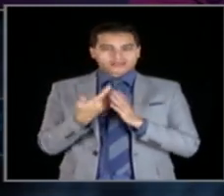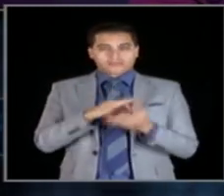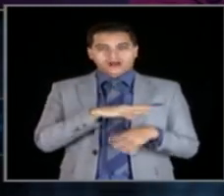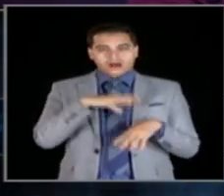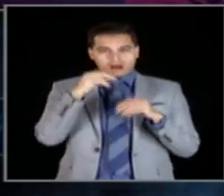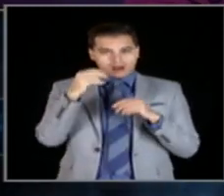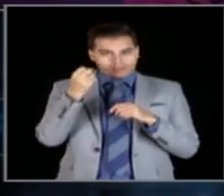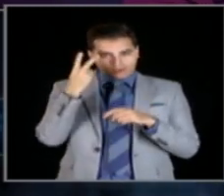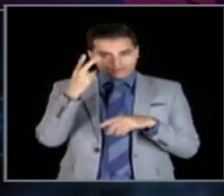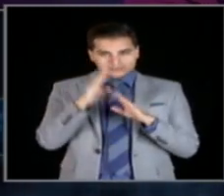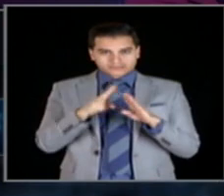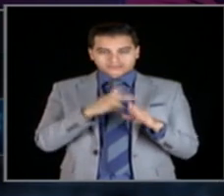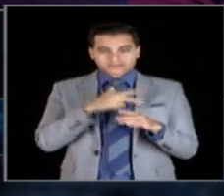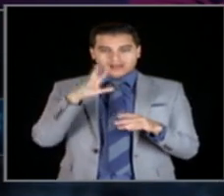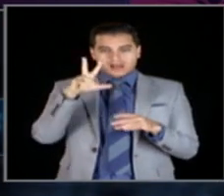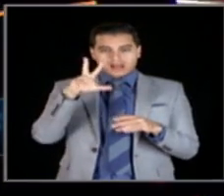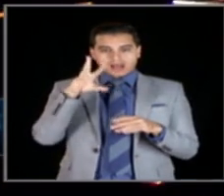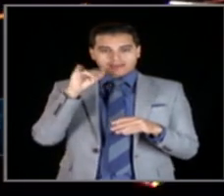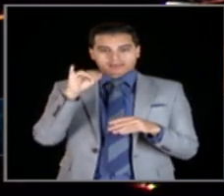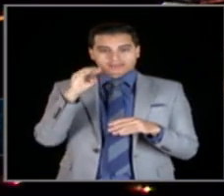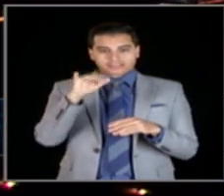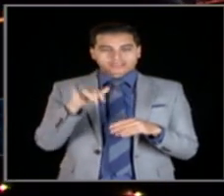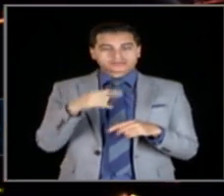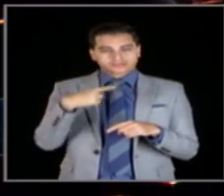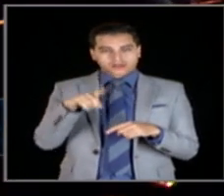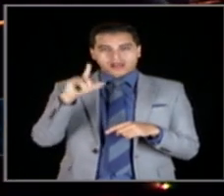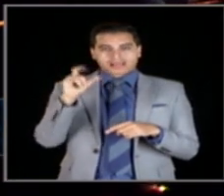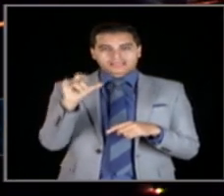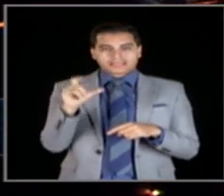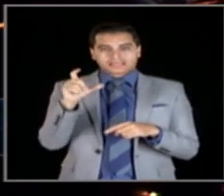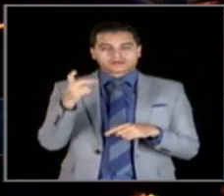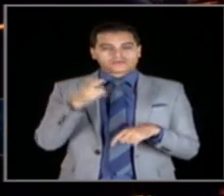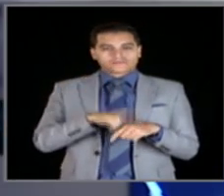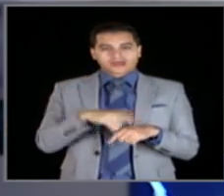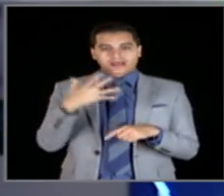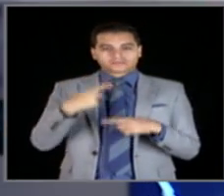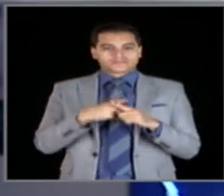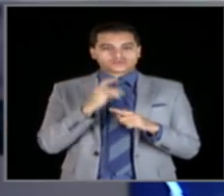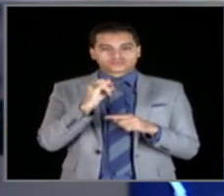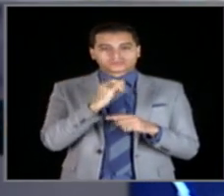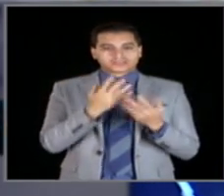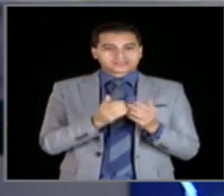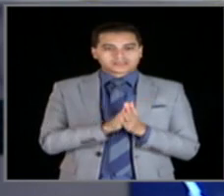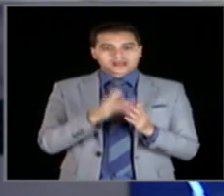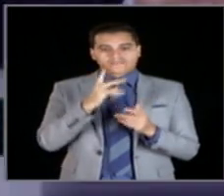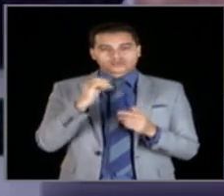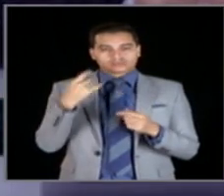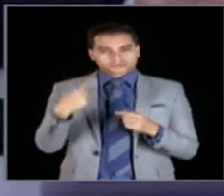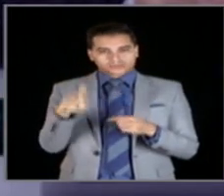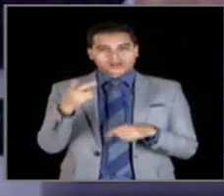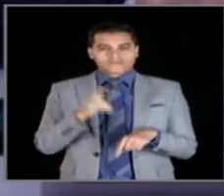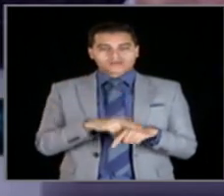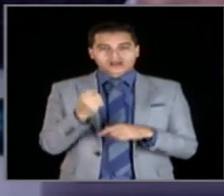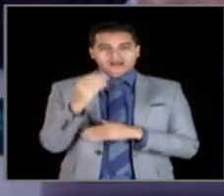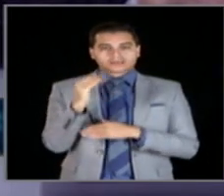مؤلف مسرحية الهمجي، فمن هو؟ دينير رملي. صح. ما حاصل ضرب 5 في 500؟ 2500. صح. ما